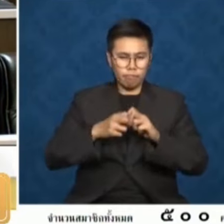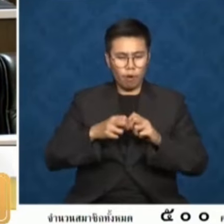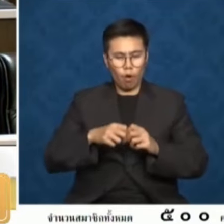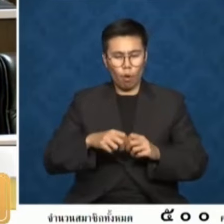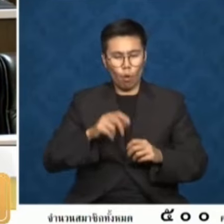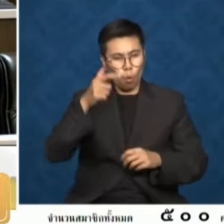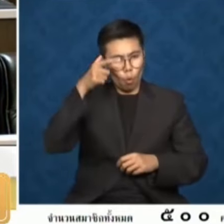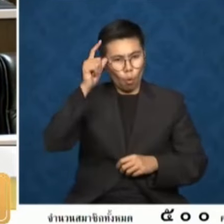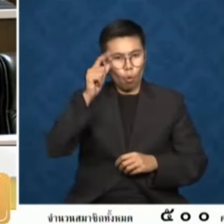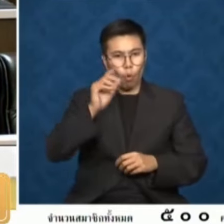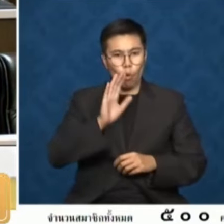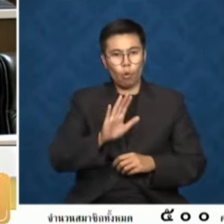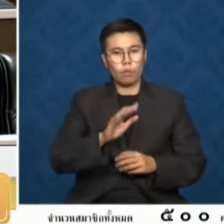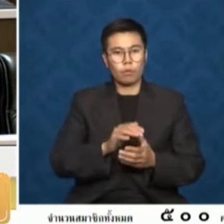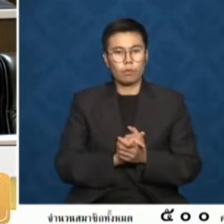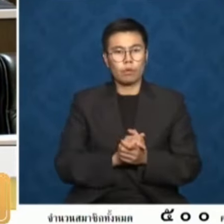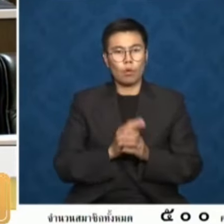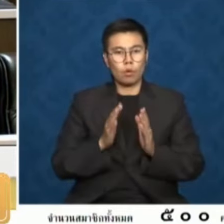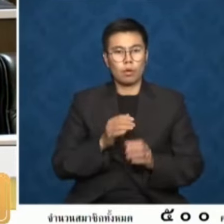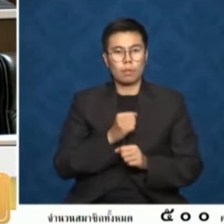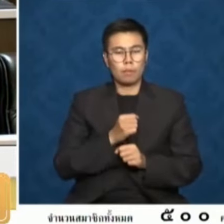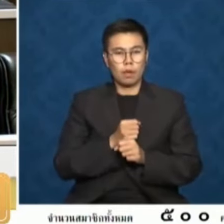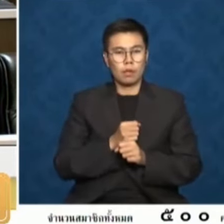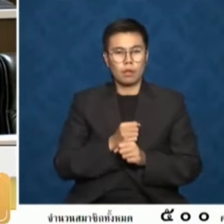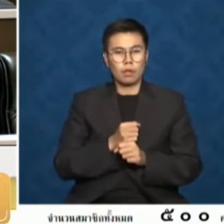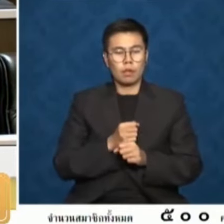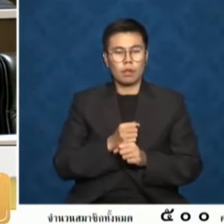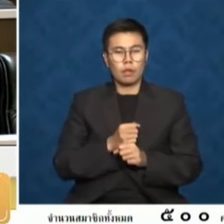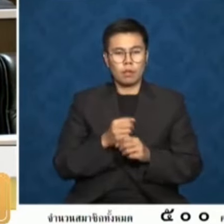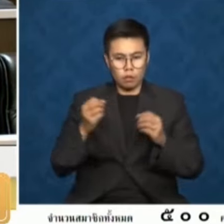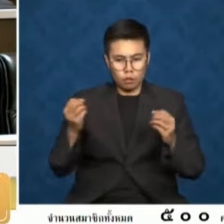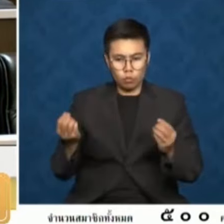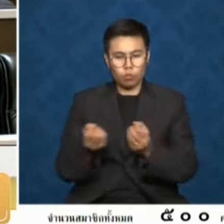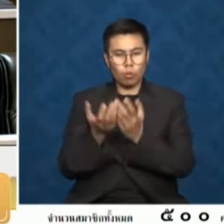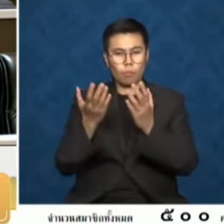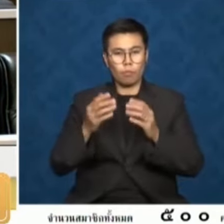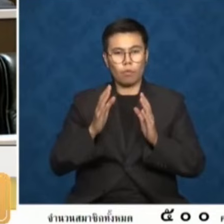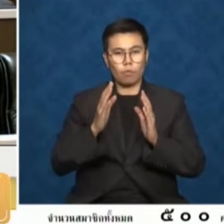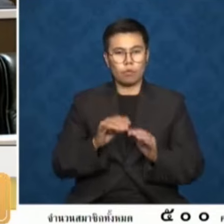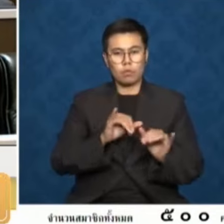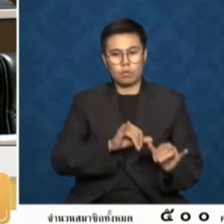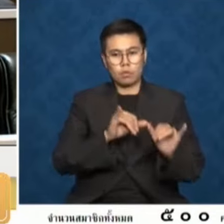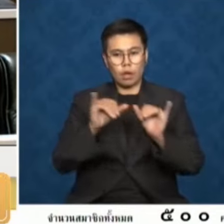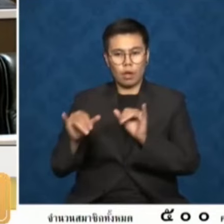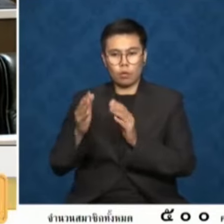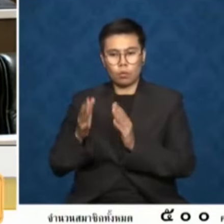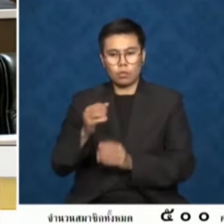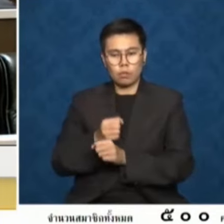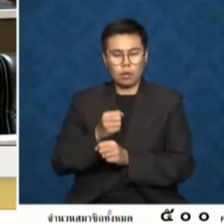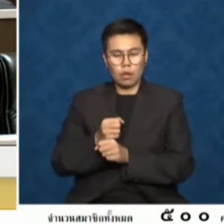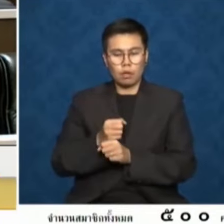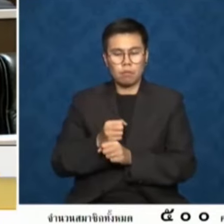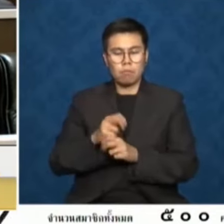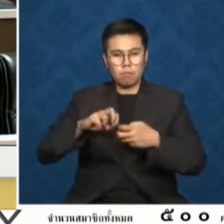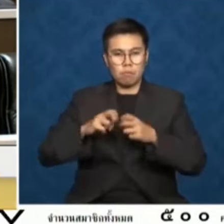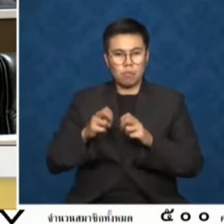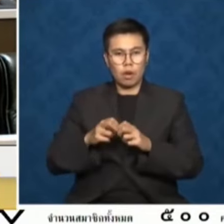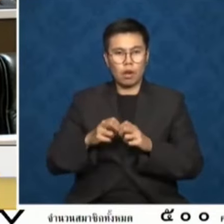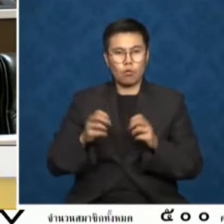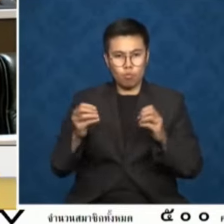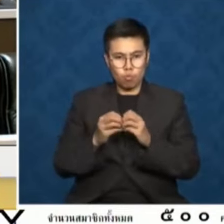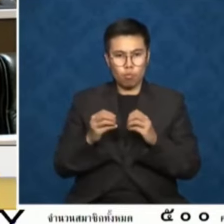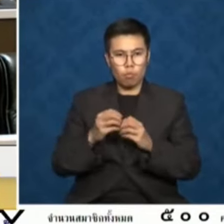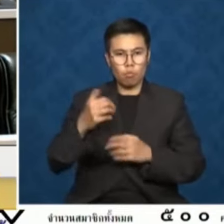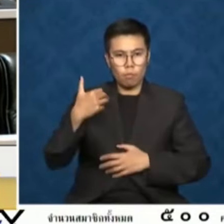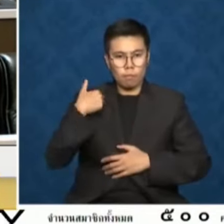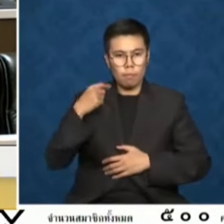ท้องถิ่นอีกทั้งยังส่งผลให้การบรรจุและการโอนย้ายพนักงานส่วนท้องถิ่นเป็นไปด้วยความยุ่งยากซึ่งใน